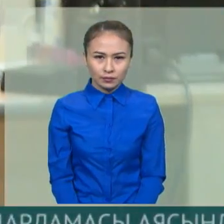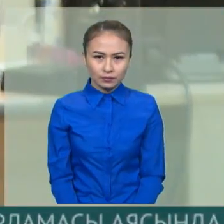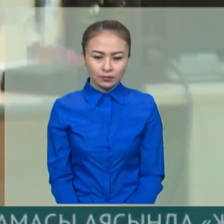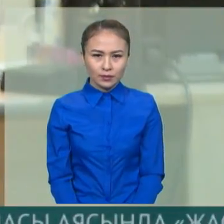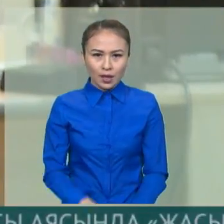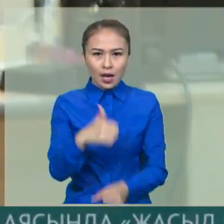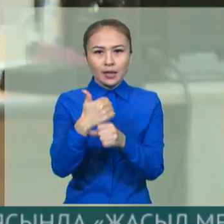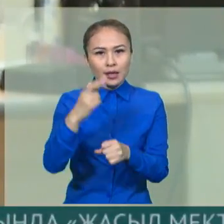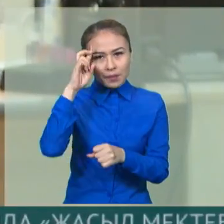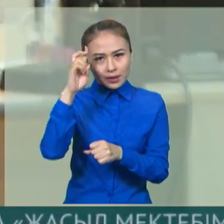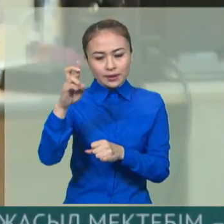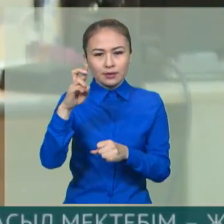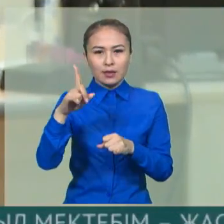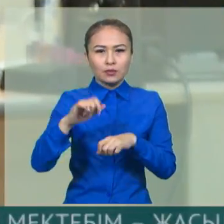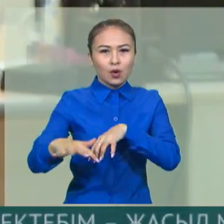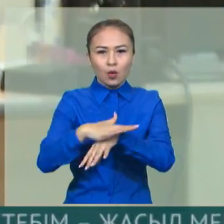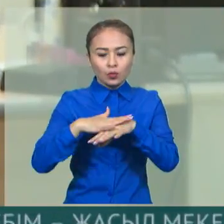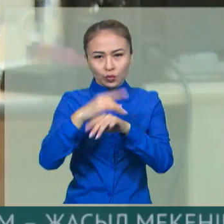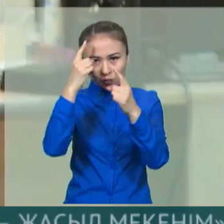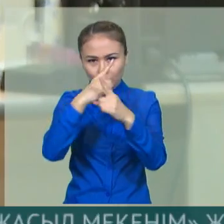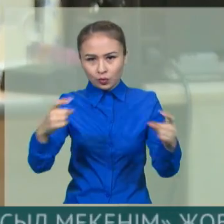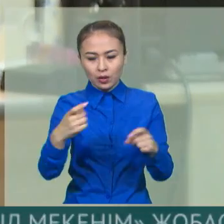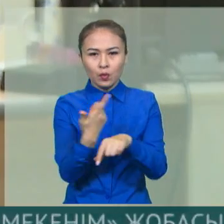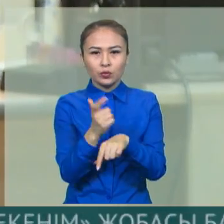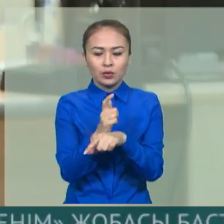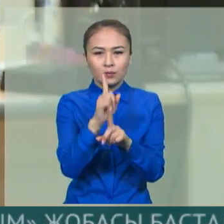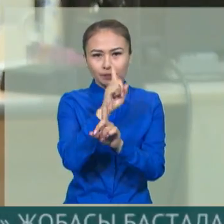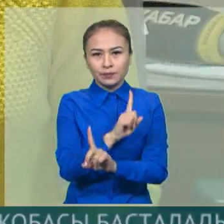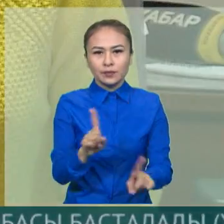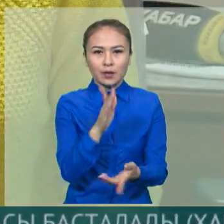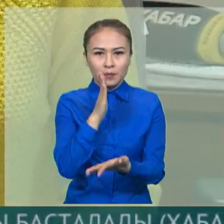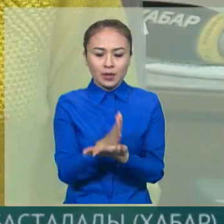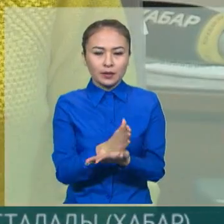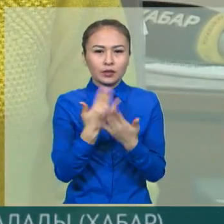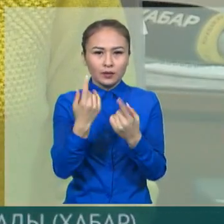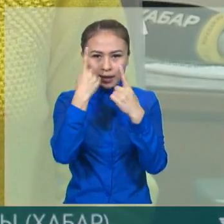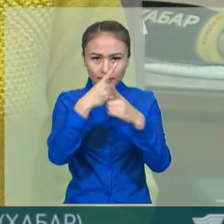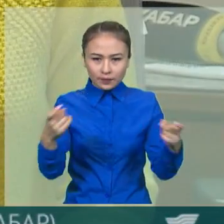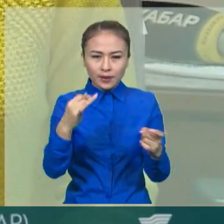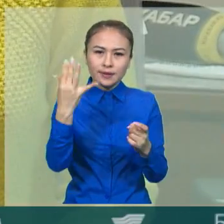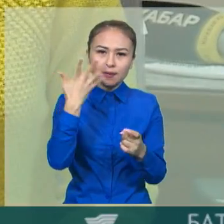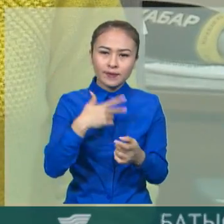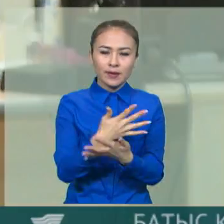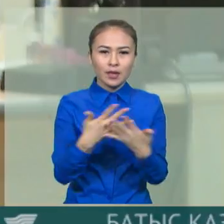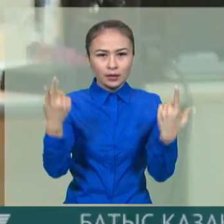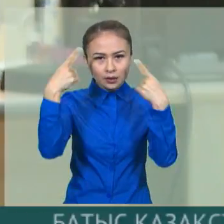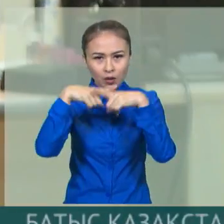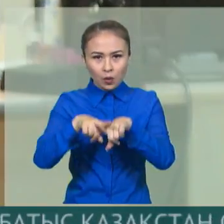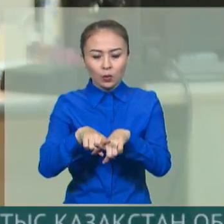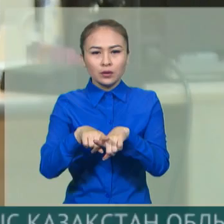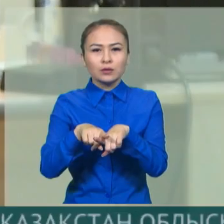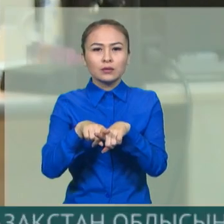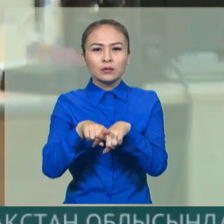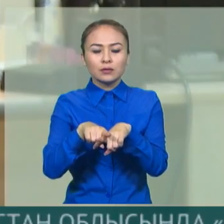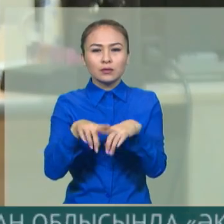Елбасы халыққа жасаған жолдауында үлкен бір басты ерекшеліктері бар. Ақпараттық және цифрлық технологиялардың негізінде